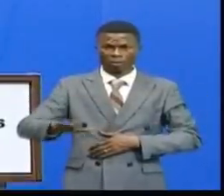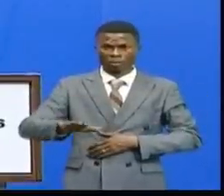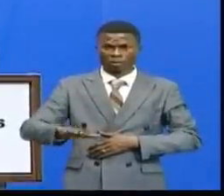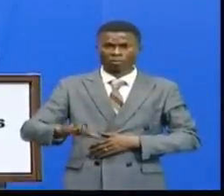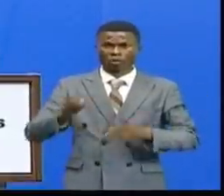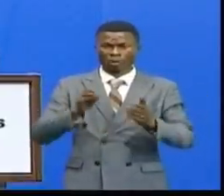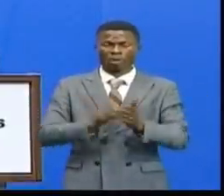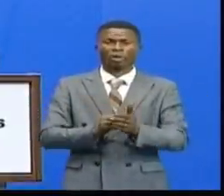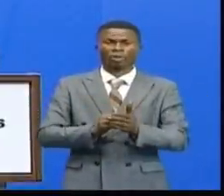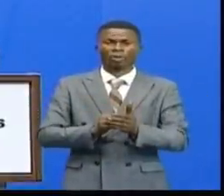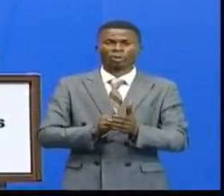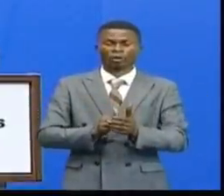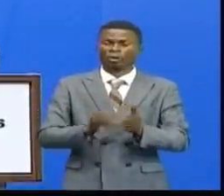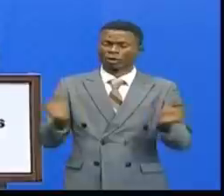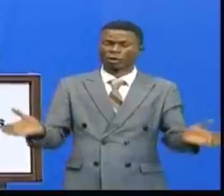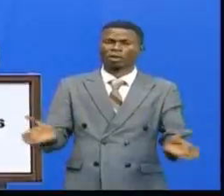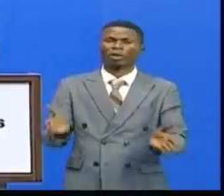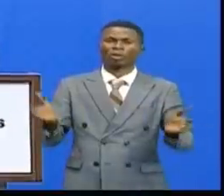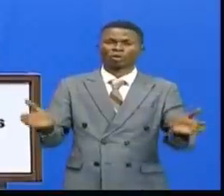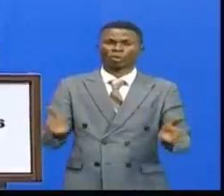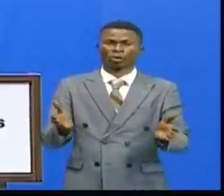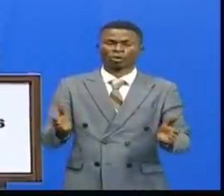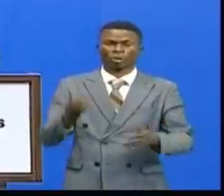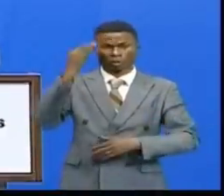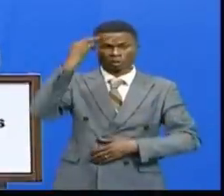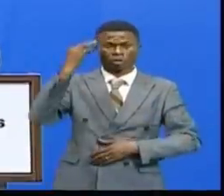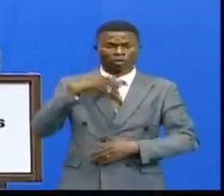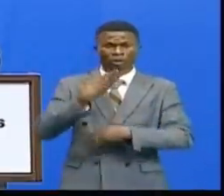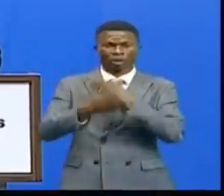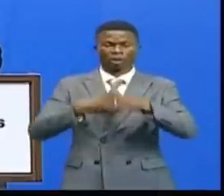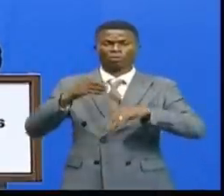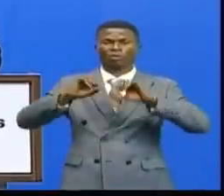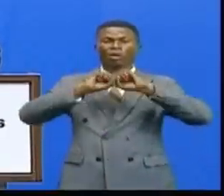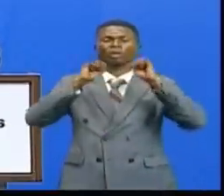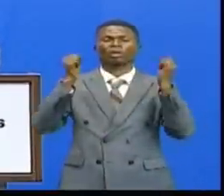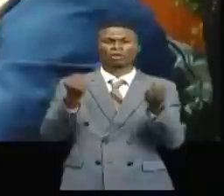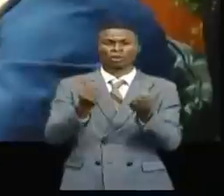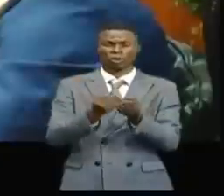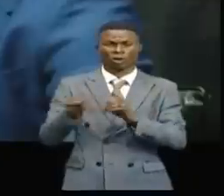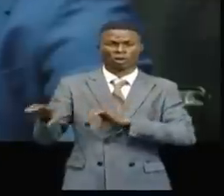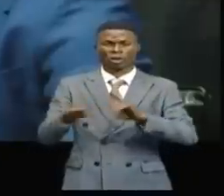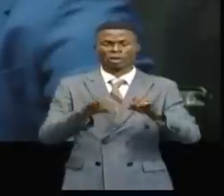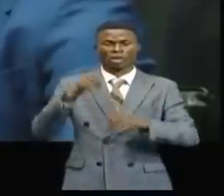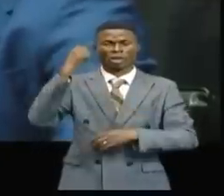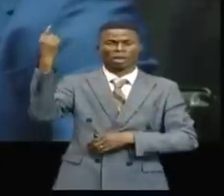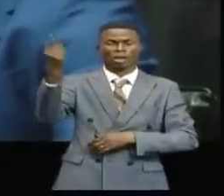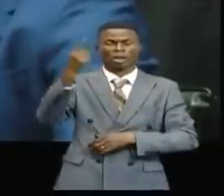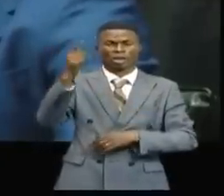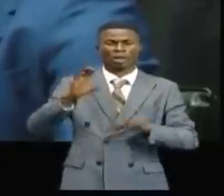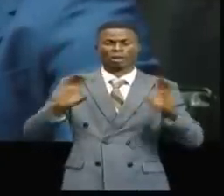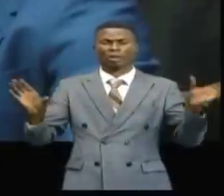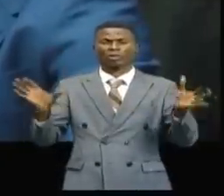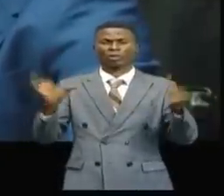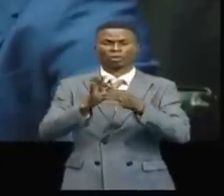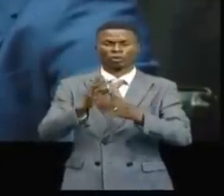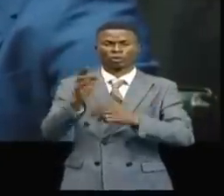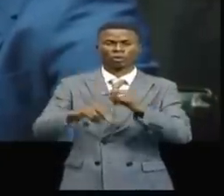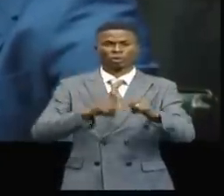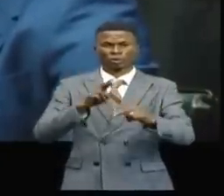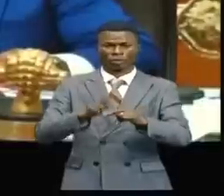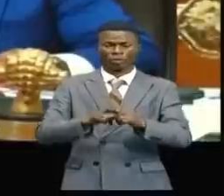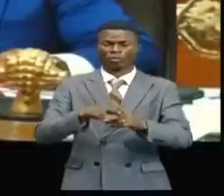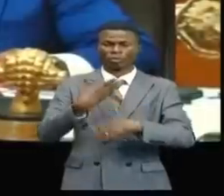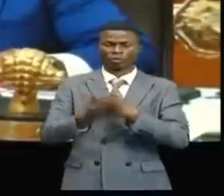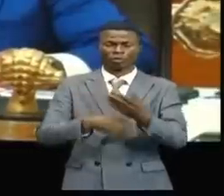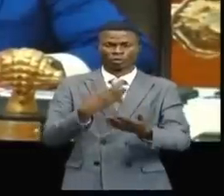en outre encouragé le ministre des Affaires sociales, Action humanitaire et solidarité nationale